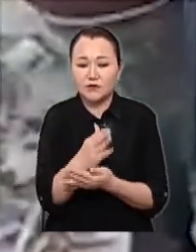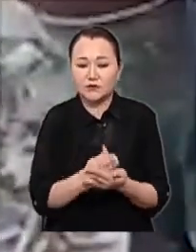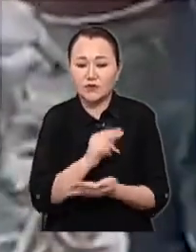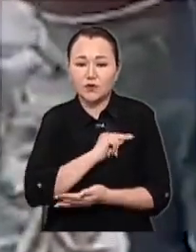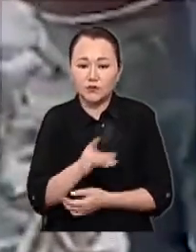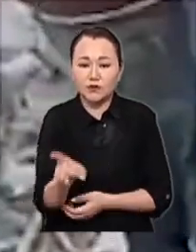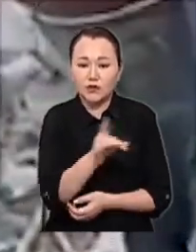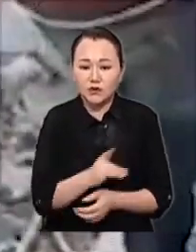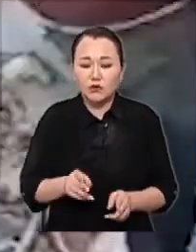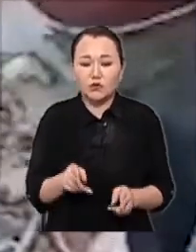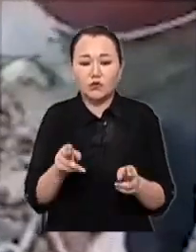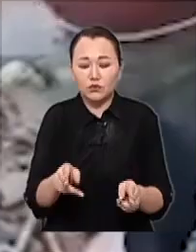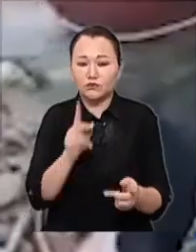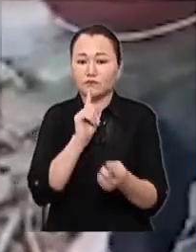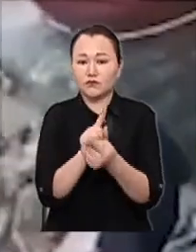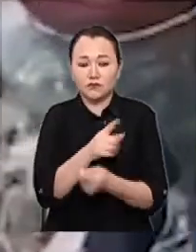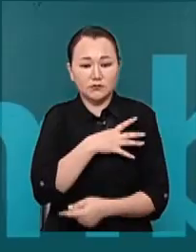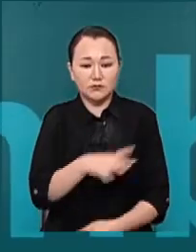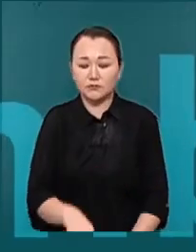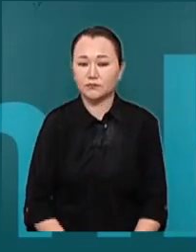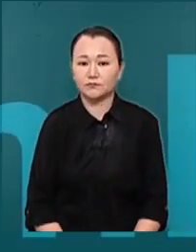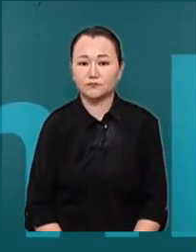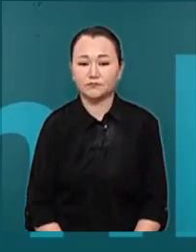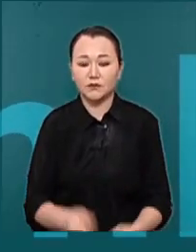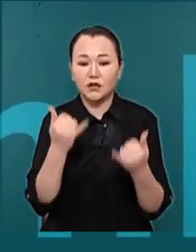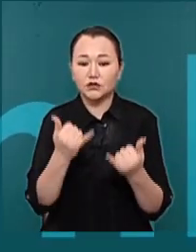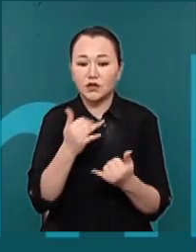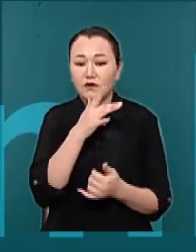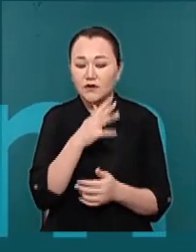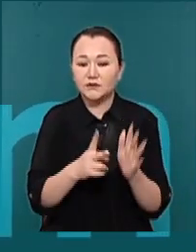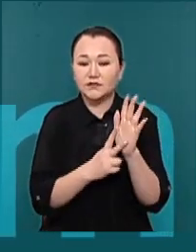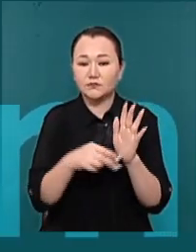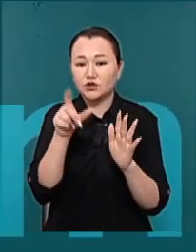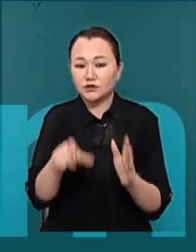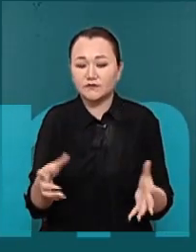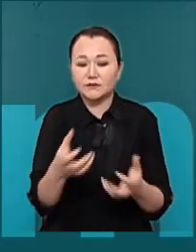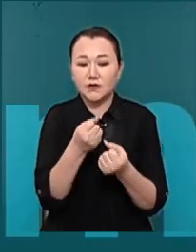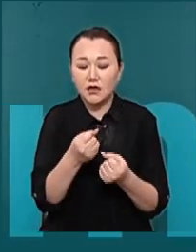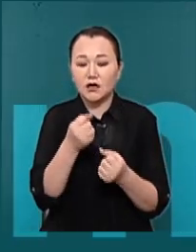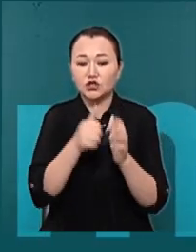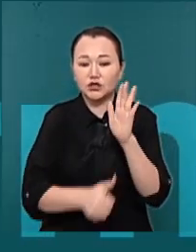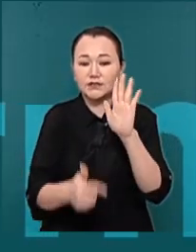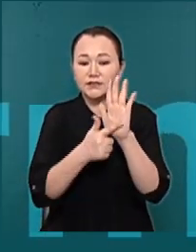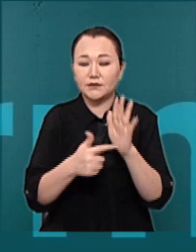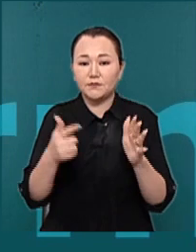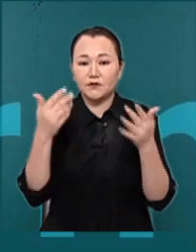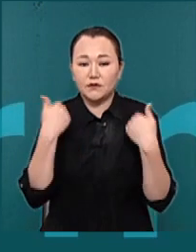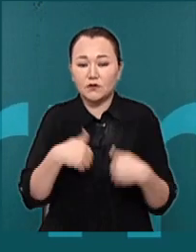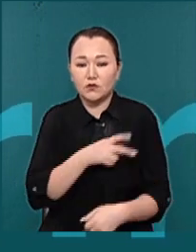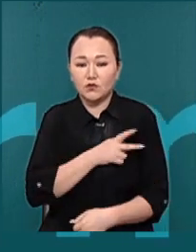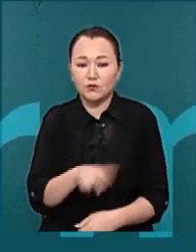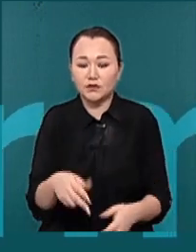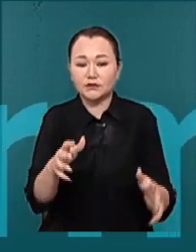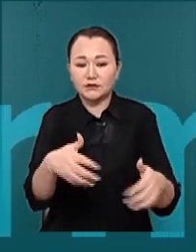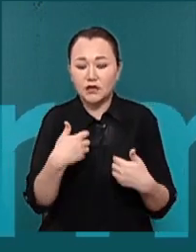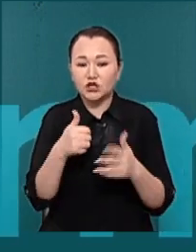жатқан аймақтарда бұзақыларды кездестірмеген. Қазіргі уақытта 7 адам құтқарылды, 67 мәйіт шығарылды. 60-тан